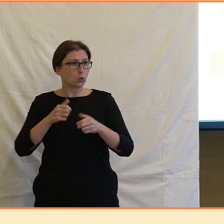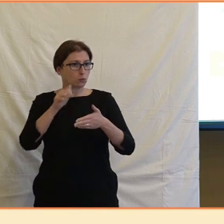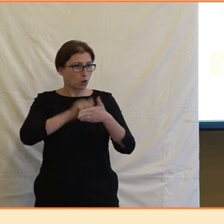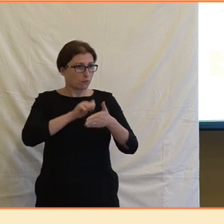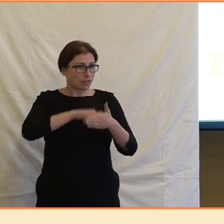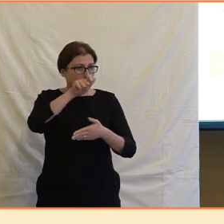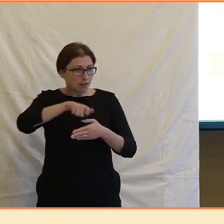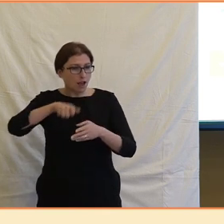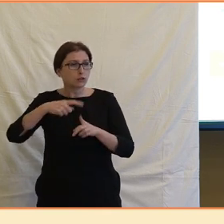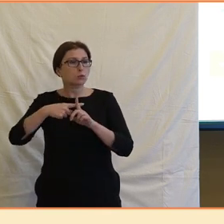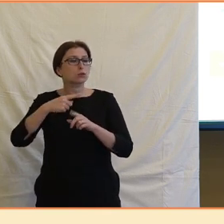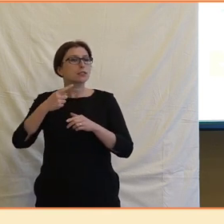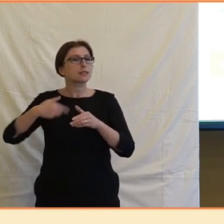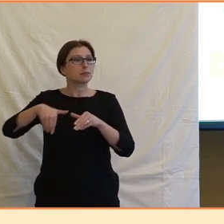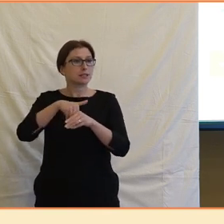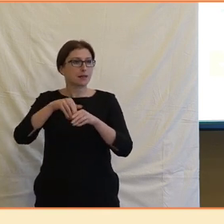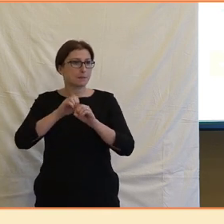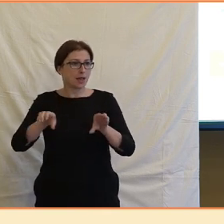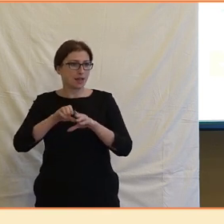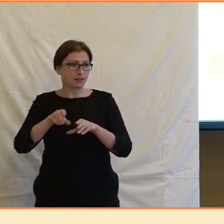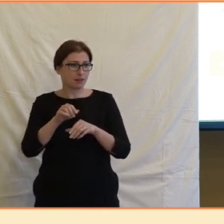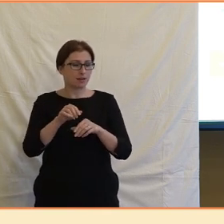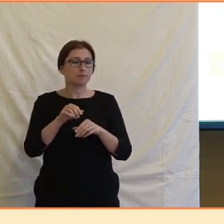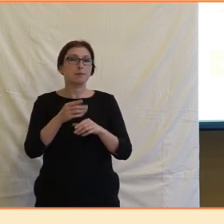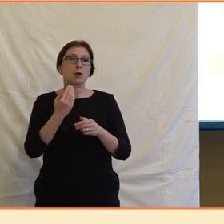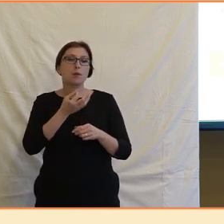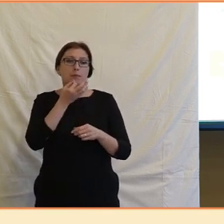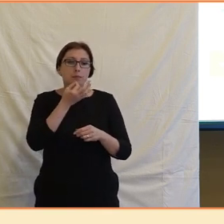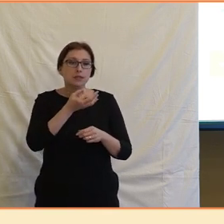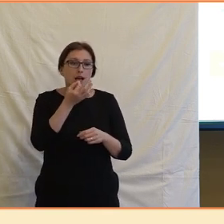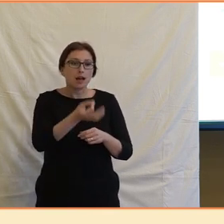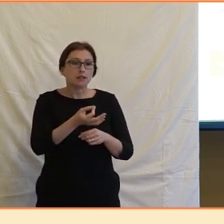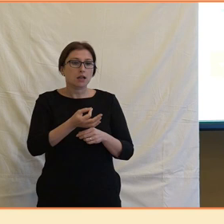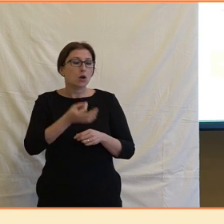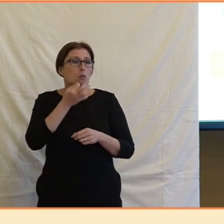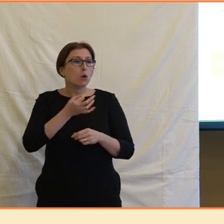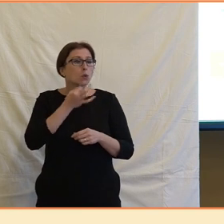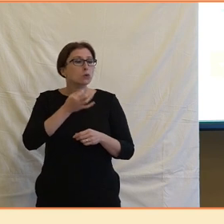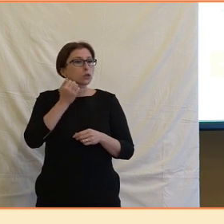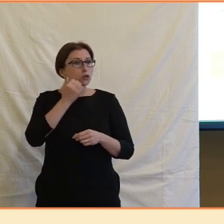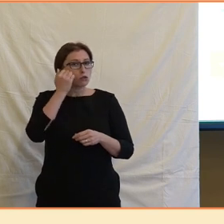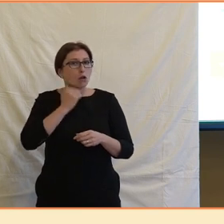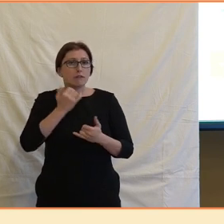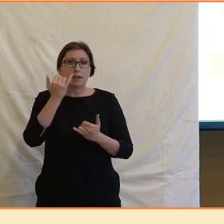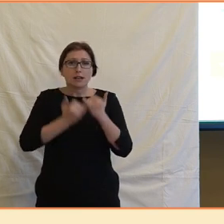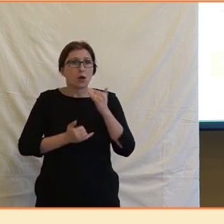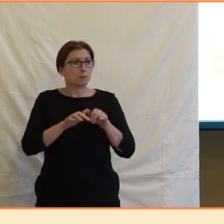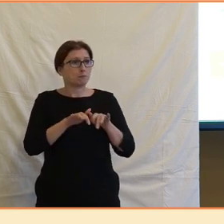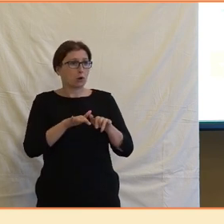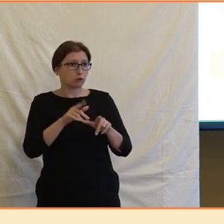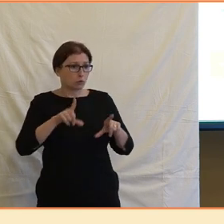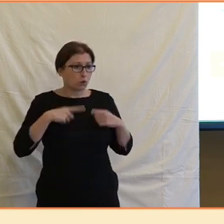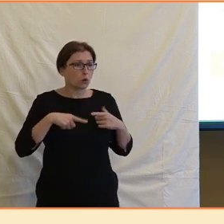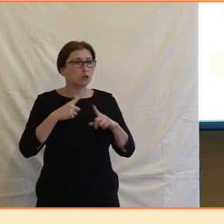a pracovníky médií. Takže na otázku, pokud člověk vůbec neumí pracovat s počítačem a